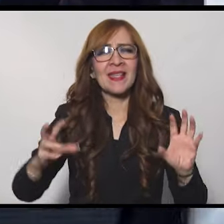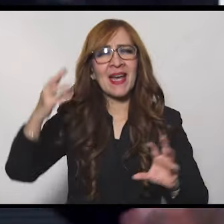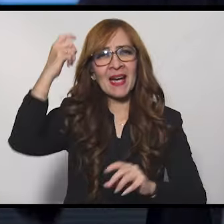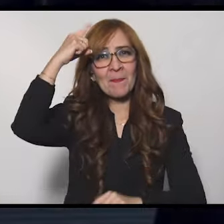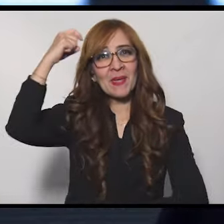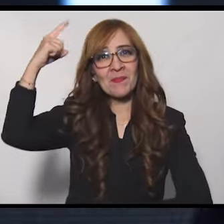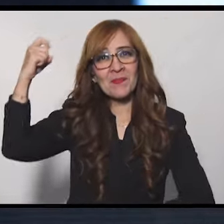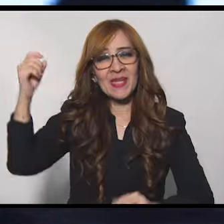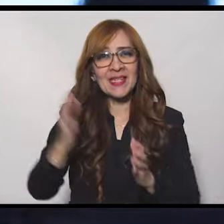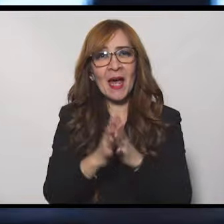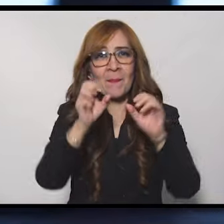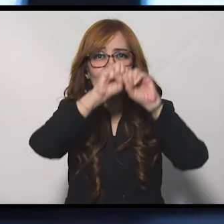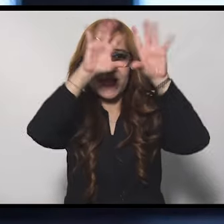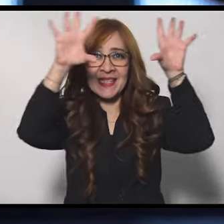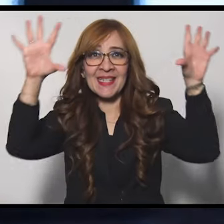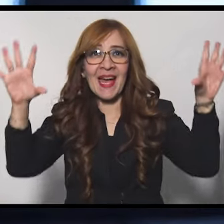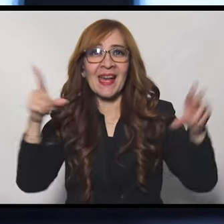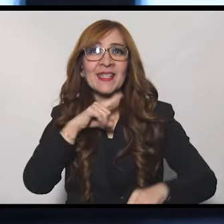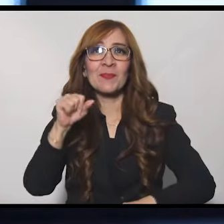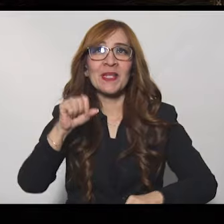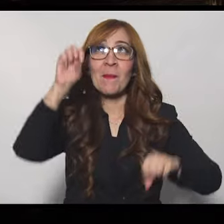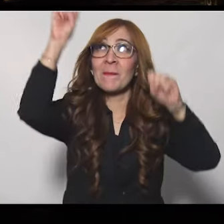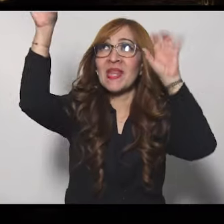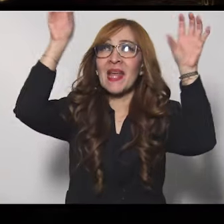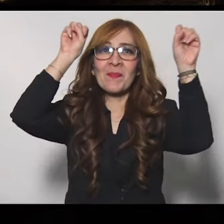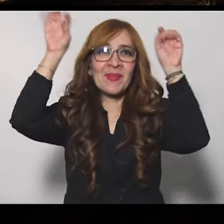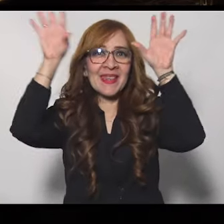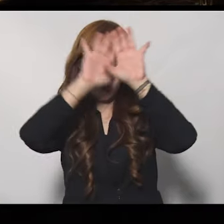bersinar seperti bintang-bintang di langit.